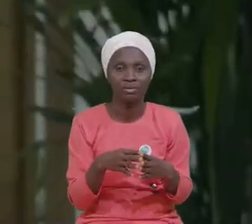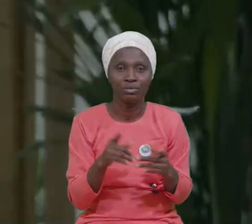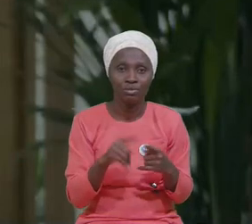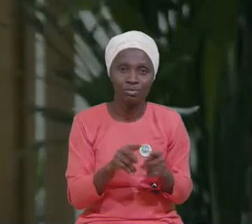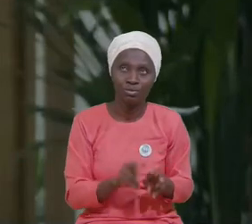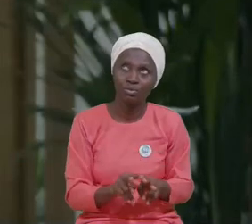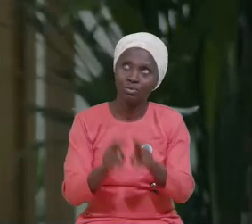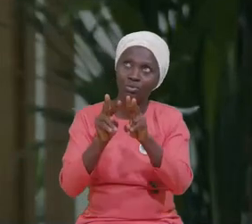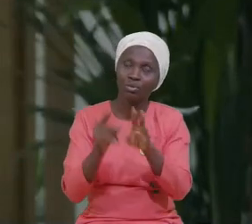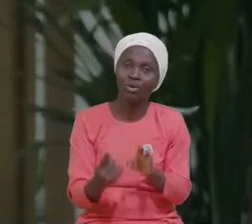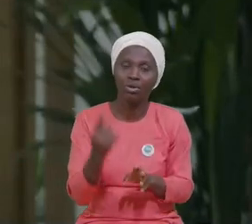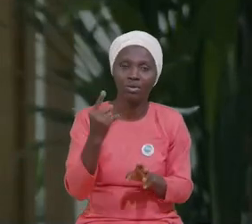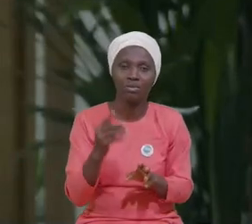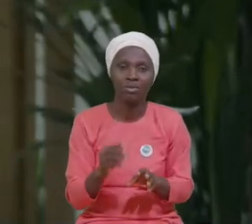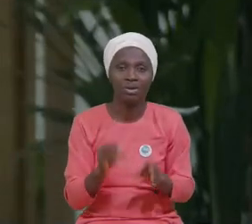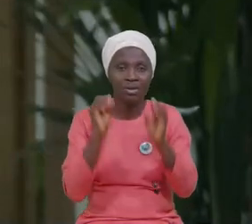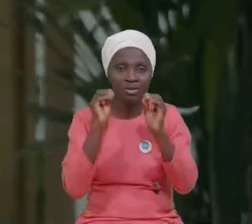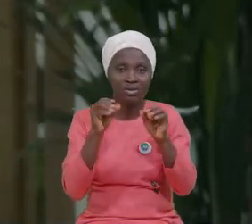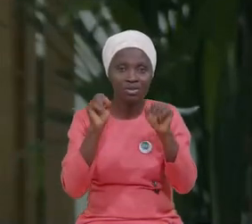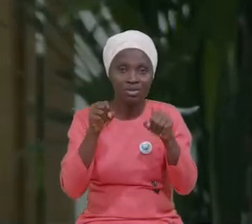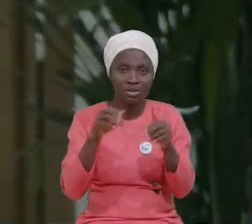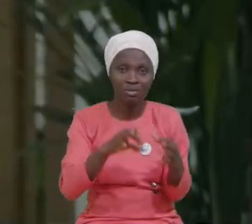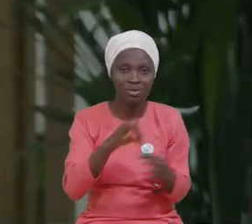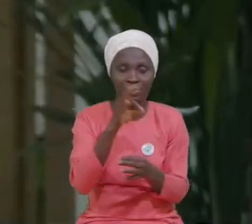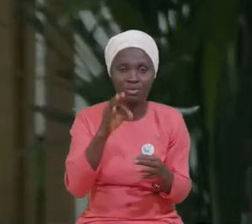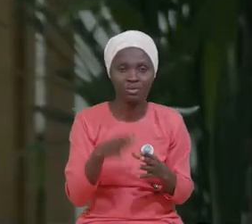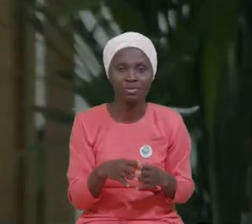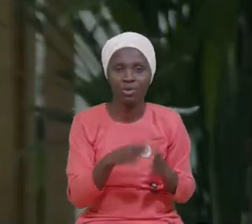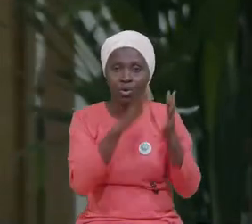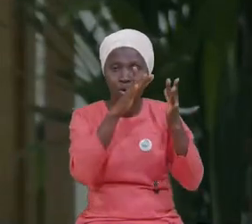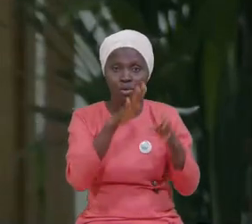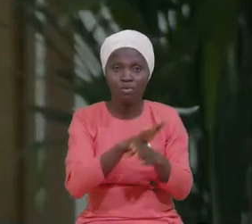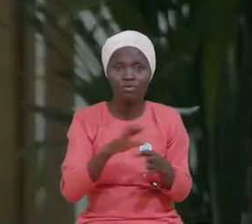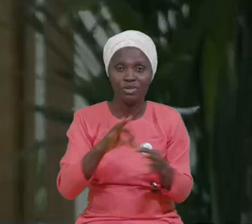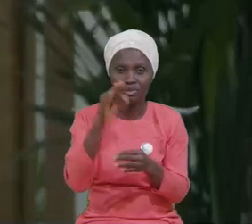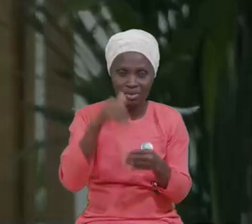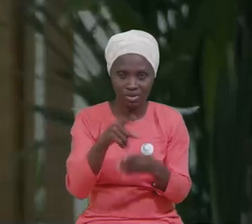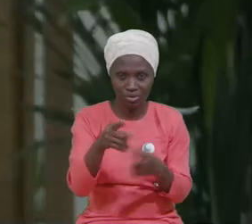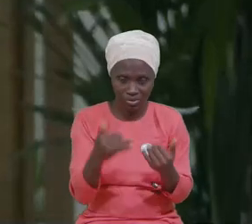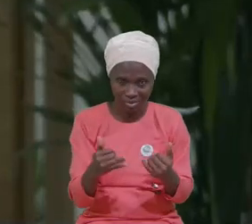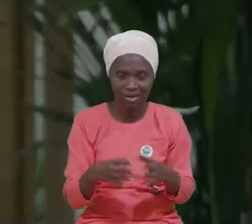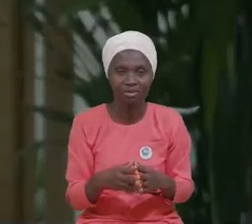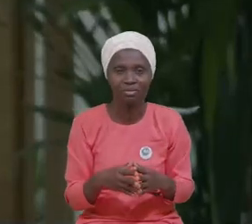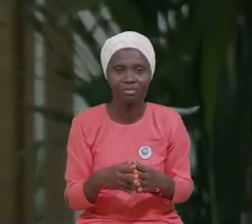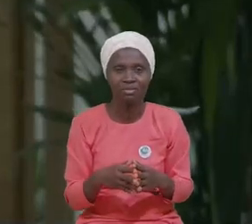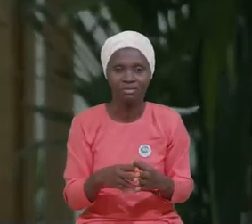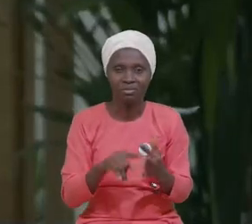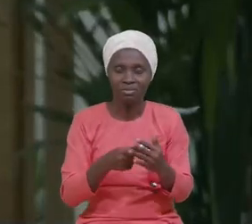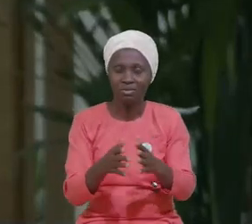Les regards levés, un esprit enseignable, un esprit